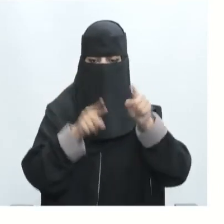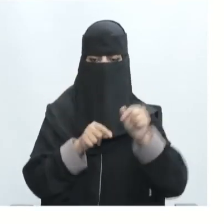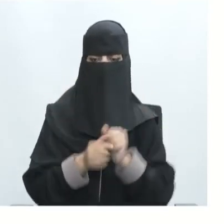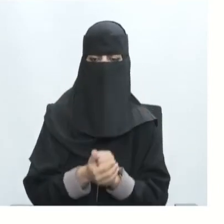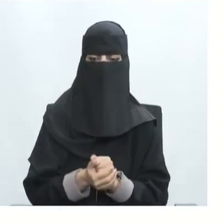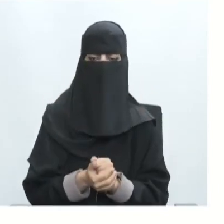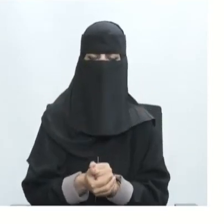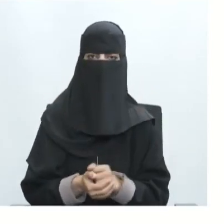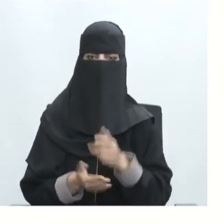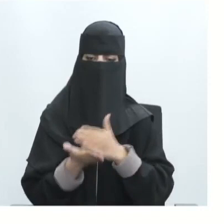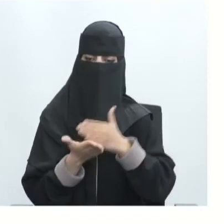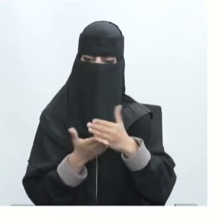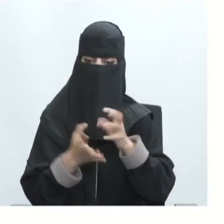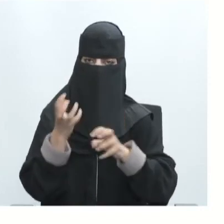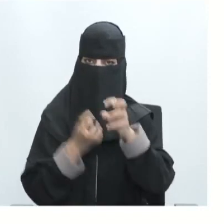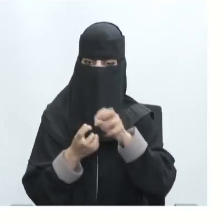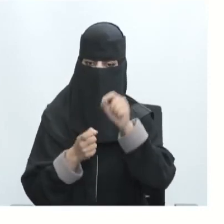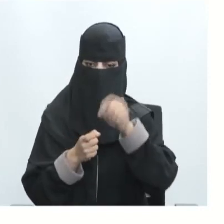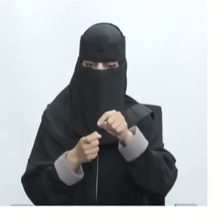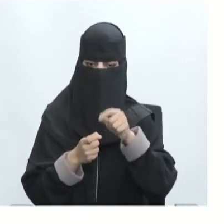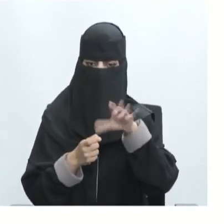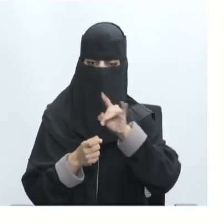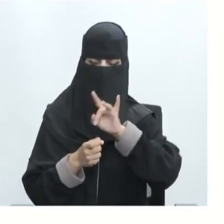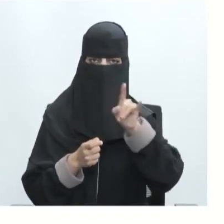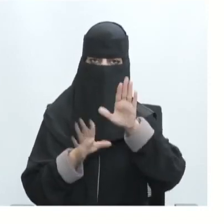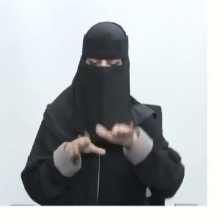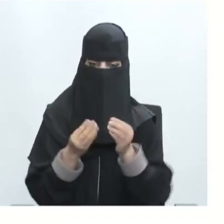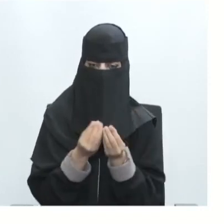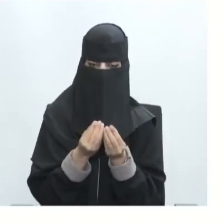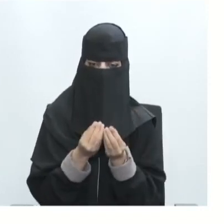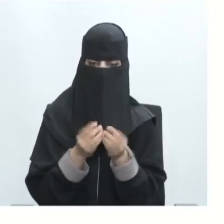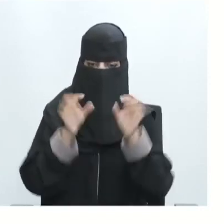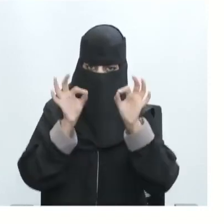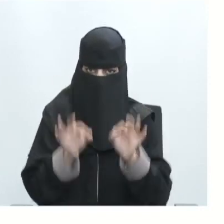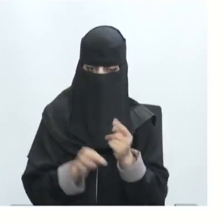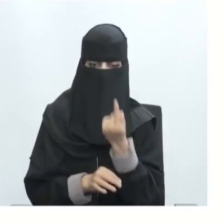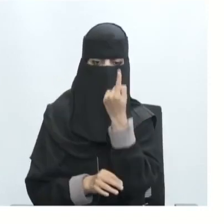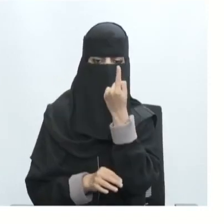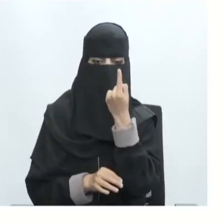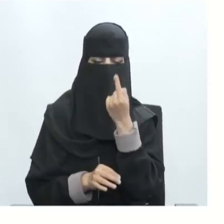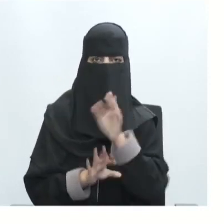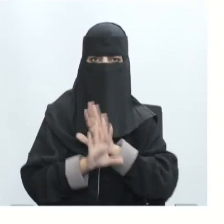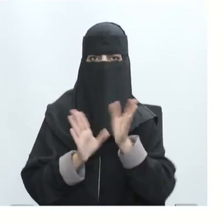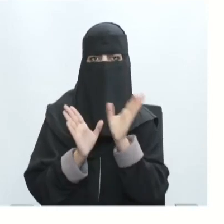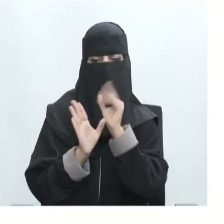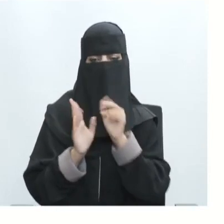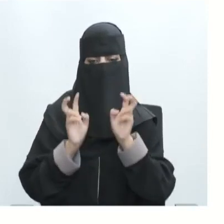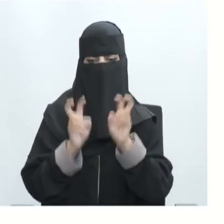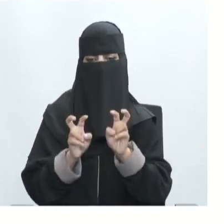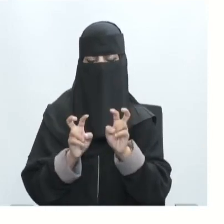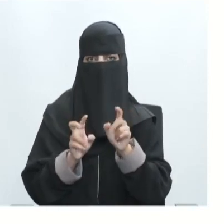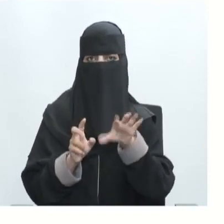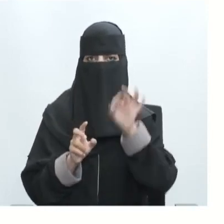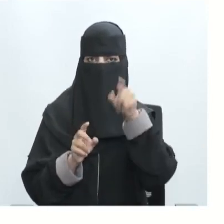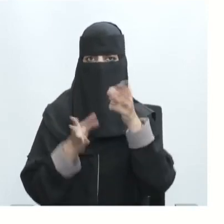متفاوته وتكمل المشكله في انه لا يوجد منطق واحد يكفي ان نتعلمه